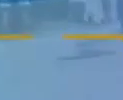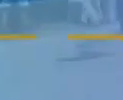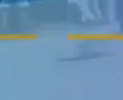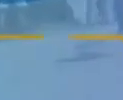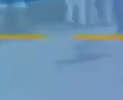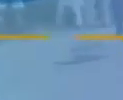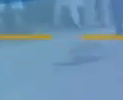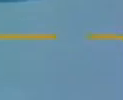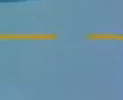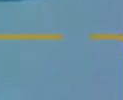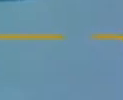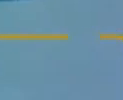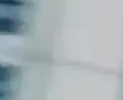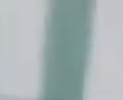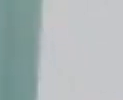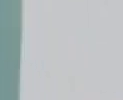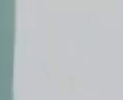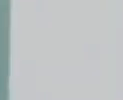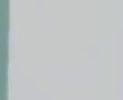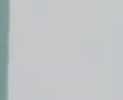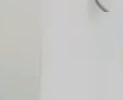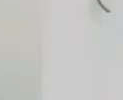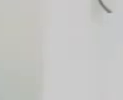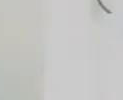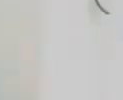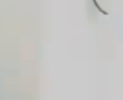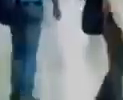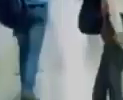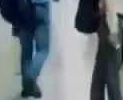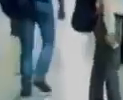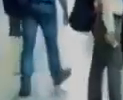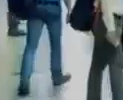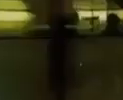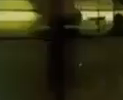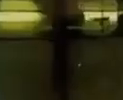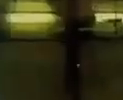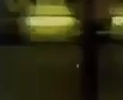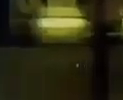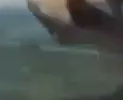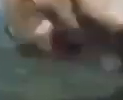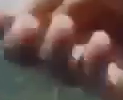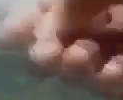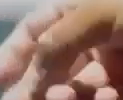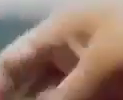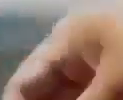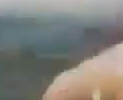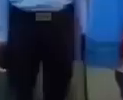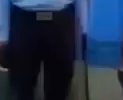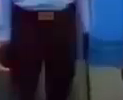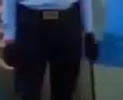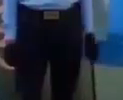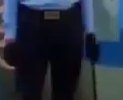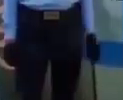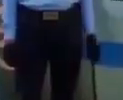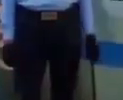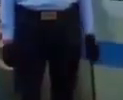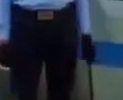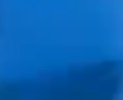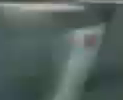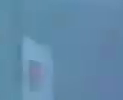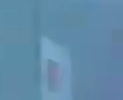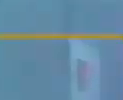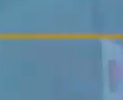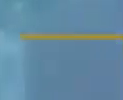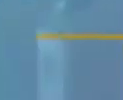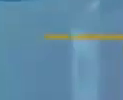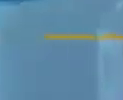2 गज दूरी, सैनिटाइजेशन और मास्क की सावधान डगर। रहें इस खतरे से सचेत हर